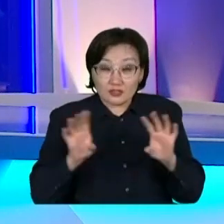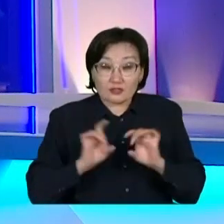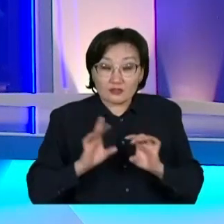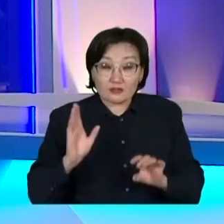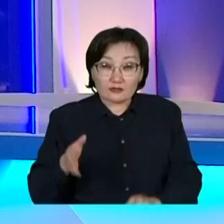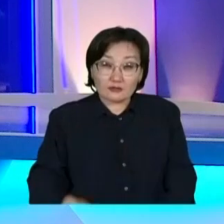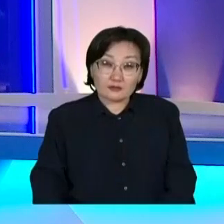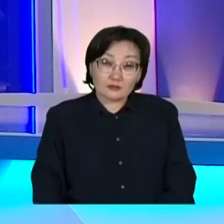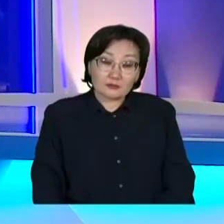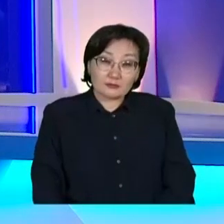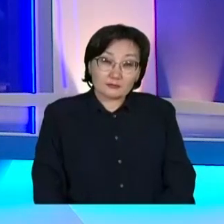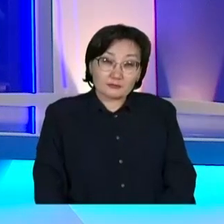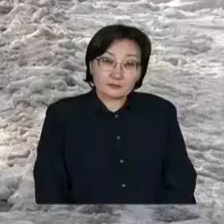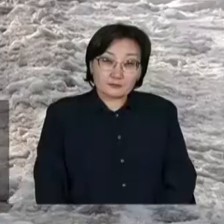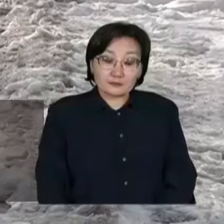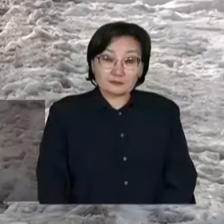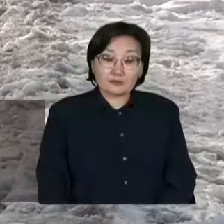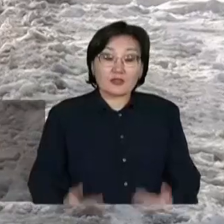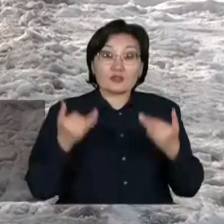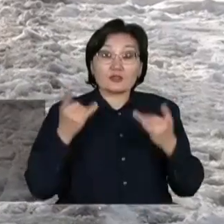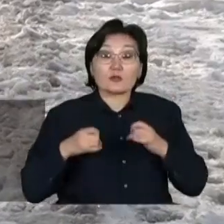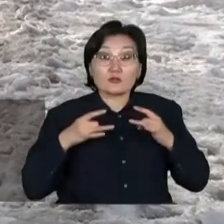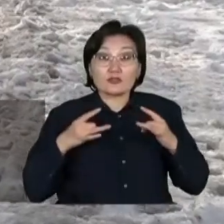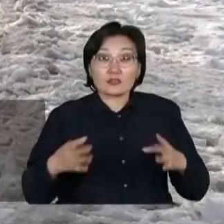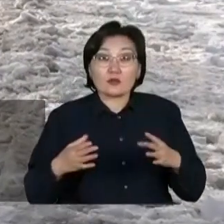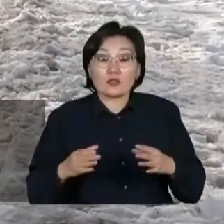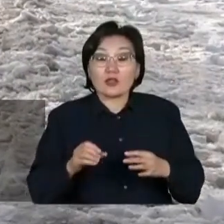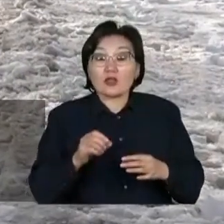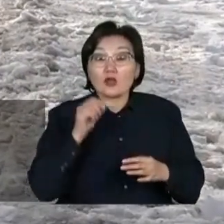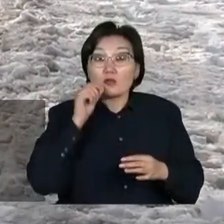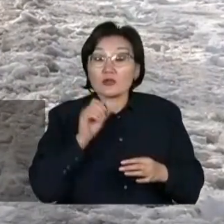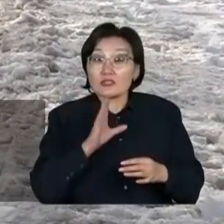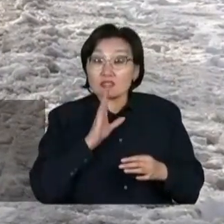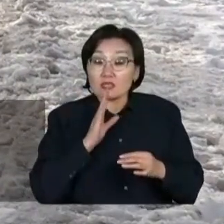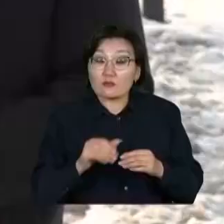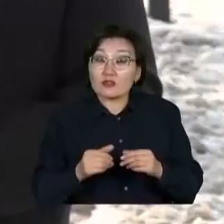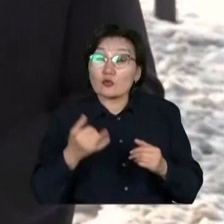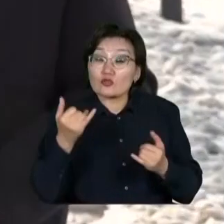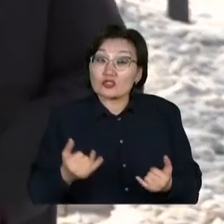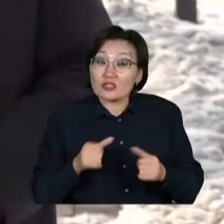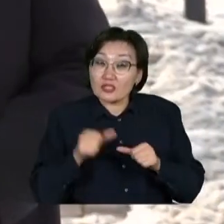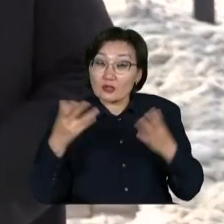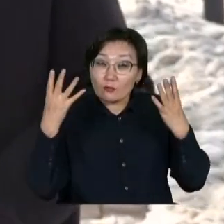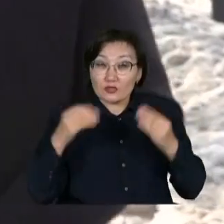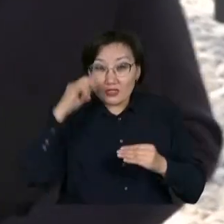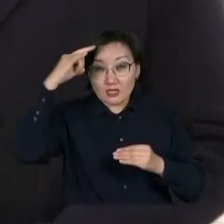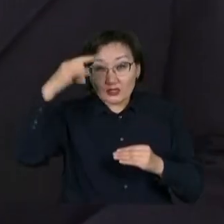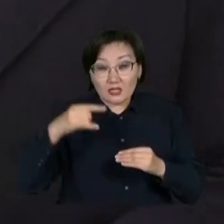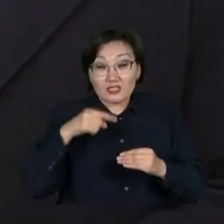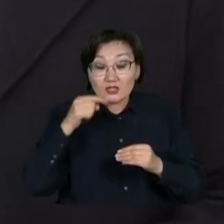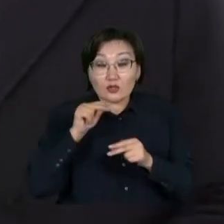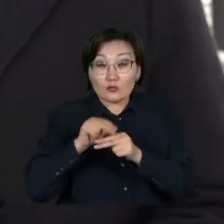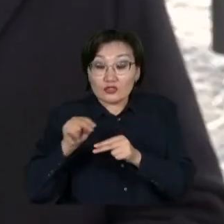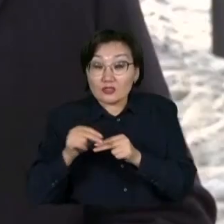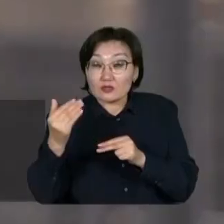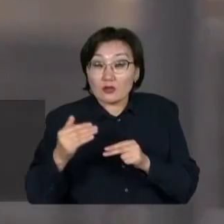Нұртай жалғастырады. Бүгінгі мереке Анастасия Ульченко үшін ерекше күндердің бірі. Қазірде қазақ тілін үйретіп, насихаттап